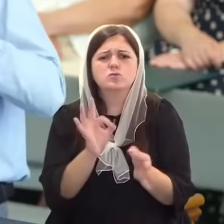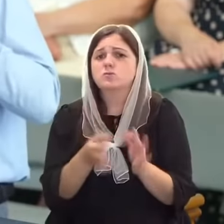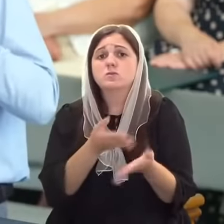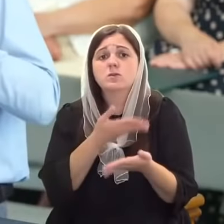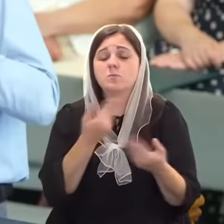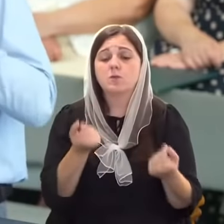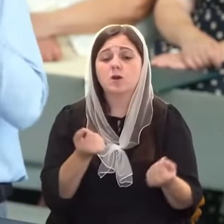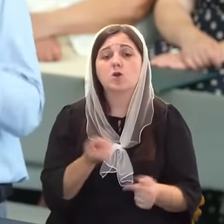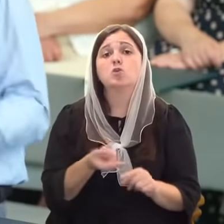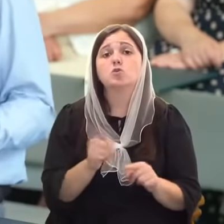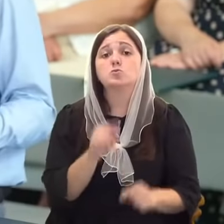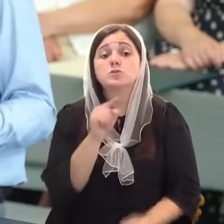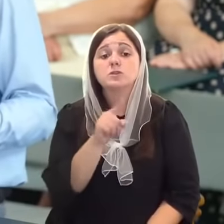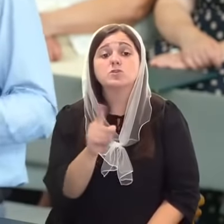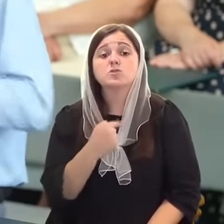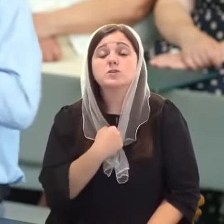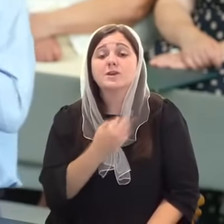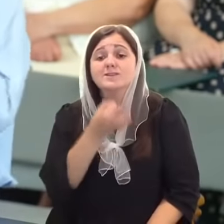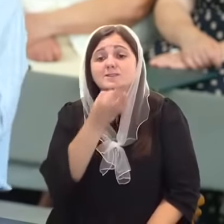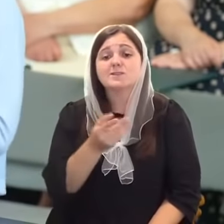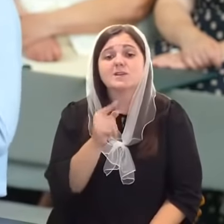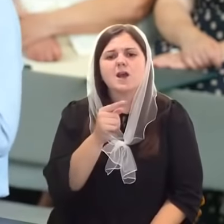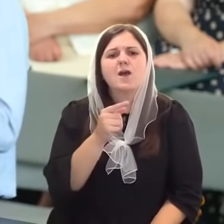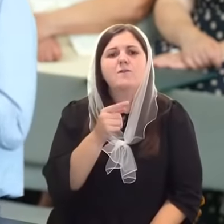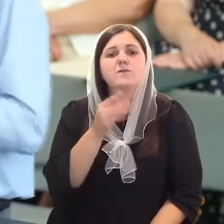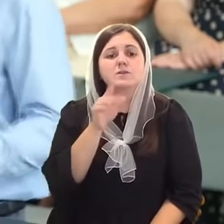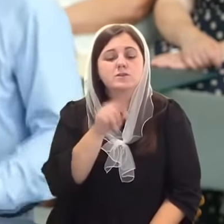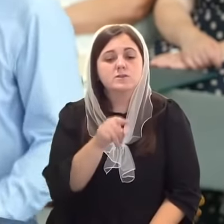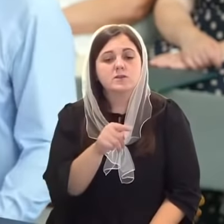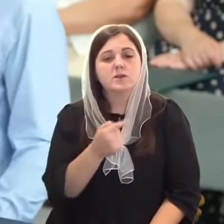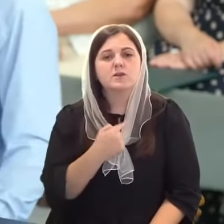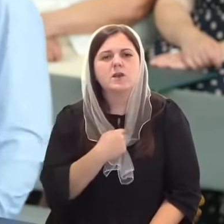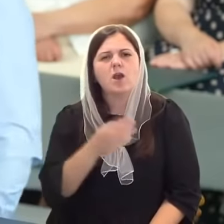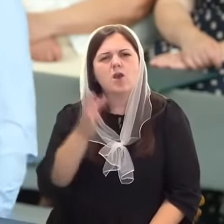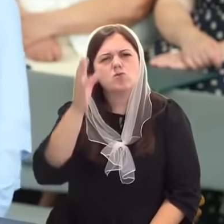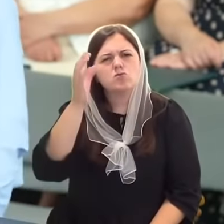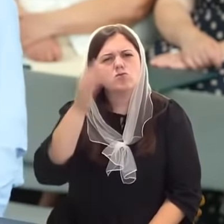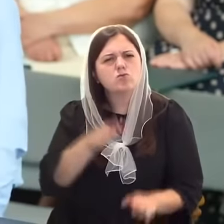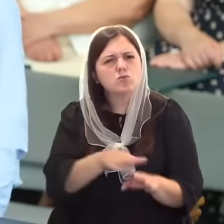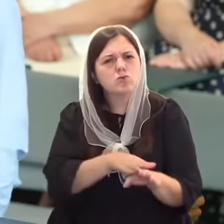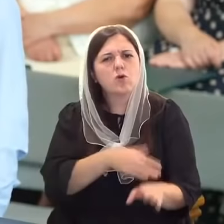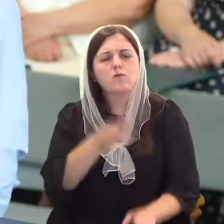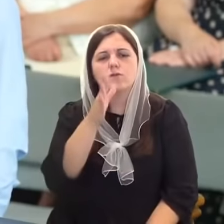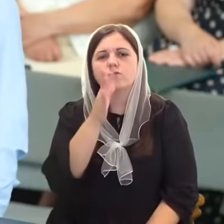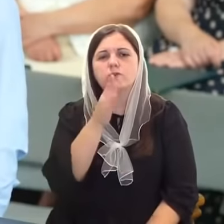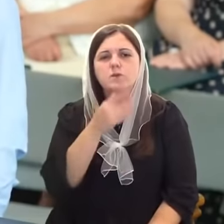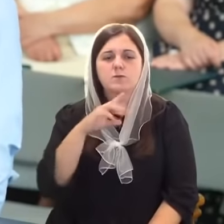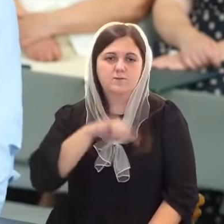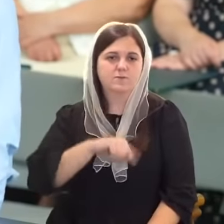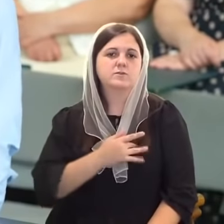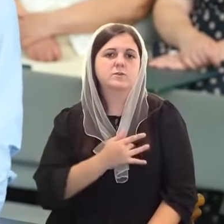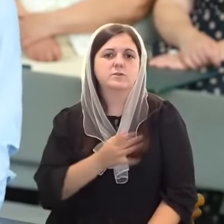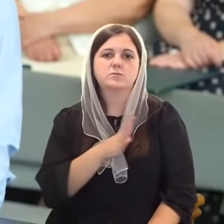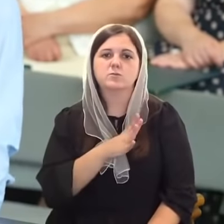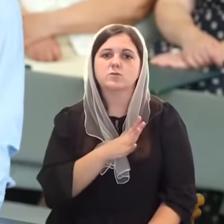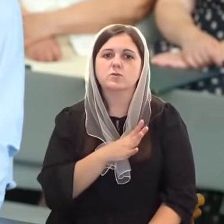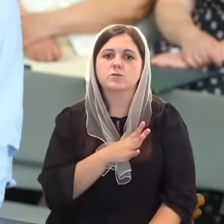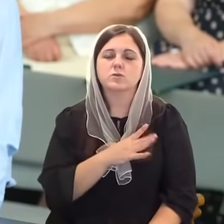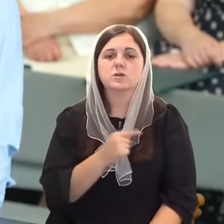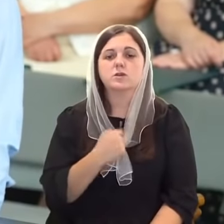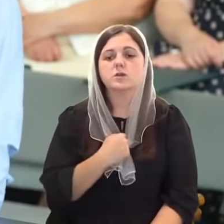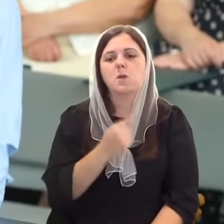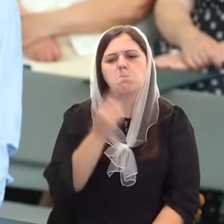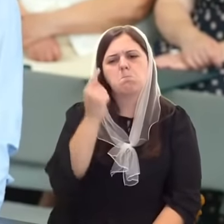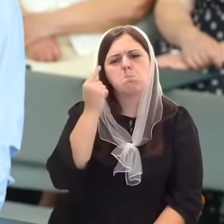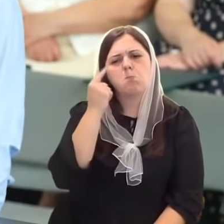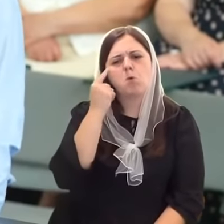что то, что я ей сказал вслух, я долгое время носил внутри своего сердца. И я помню, что она подарила